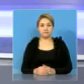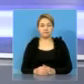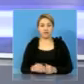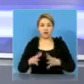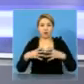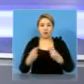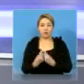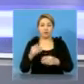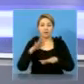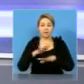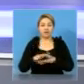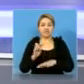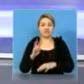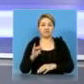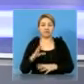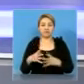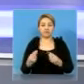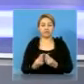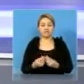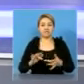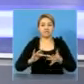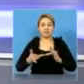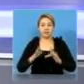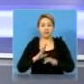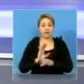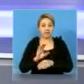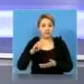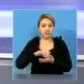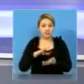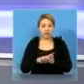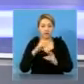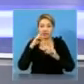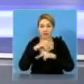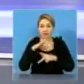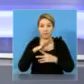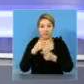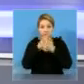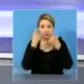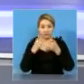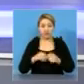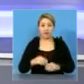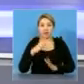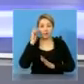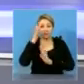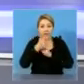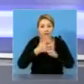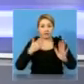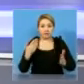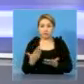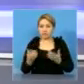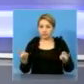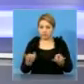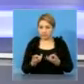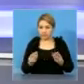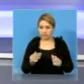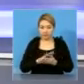Отбасы банка ЕНПФ отбасы кезет сайтында өтінім бергенде тіркелген қателіктерді жариялады. Түсіндірсек, егер қажет